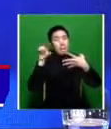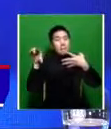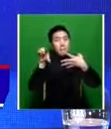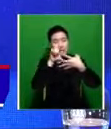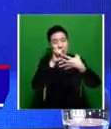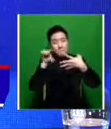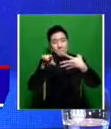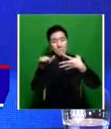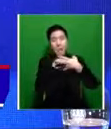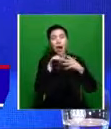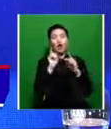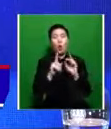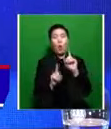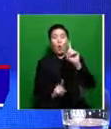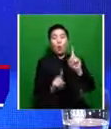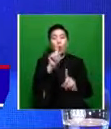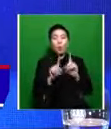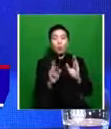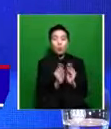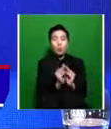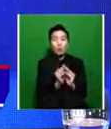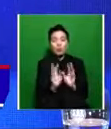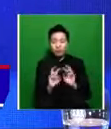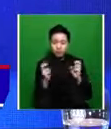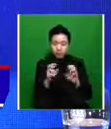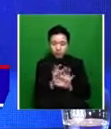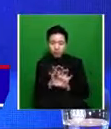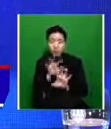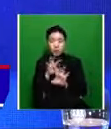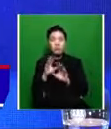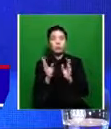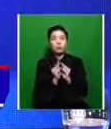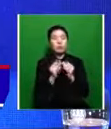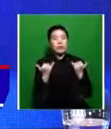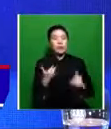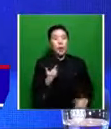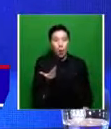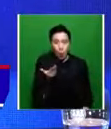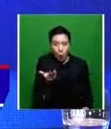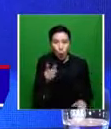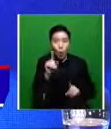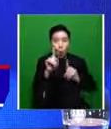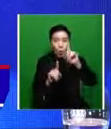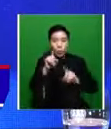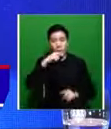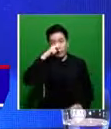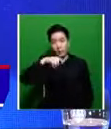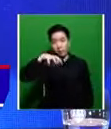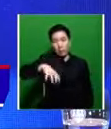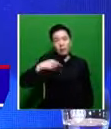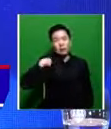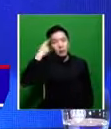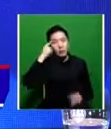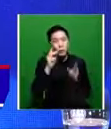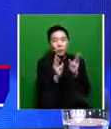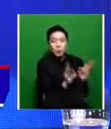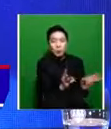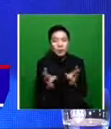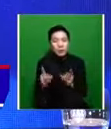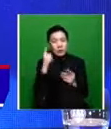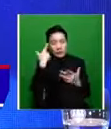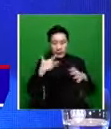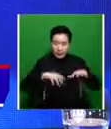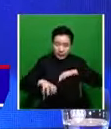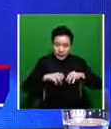การประชุมผู้ถือหุ้นนะครับแล้วก็ได้ขอให้ทางตลาดหลักทรัพย์แห่งประเทศไทยเนี่ยได้หามาตรการในการที่จะจั